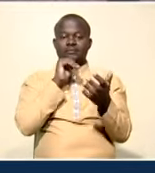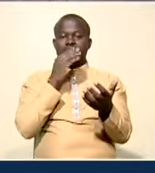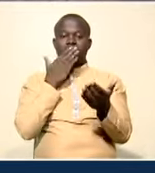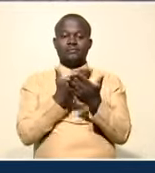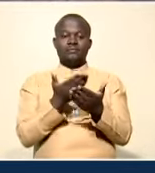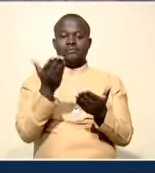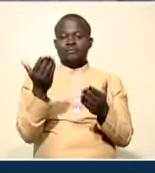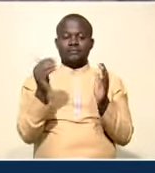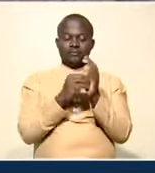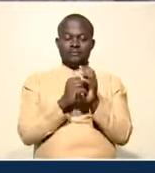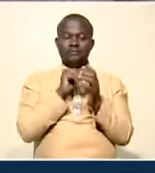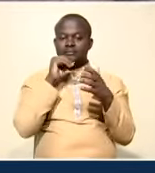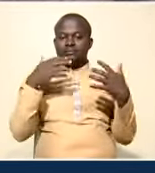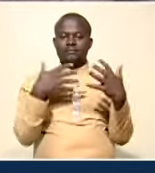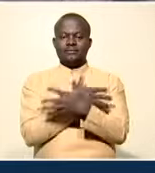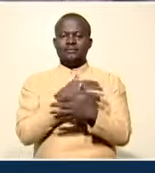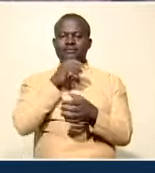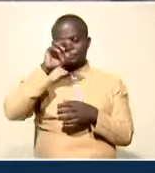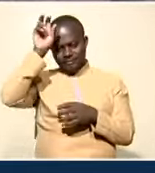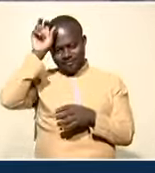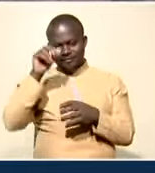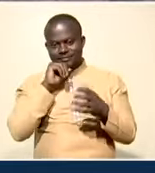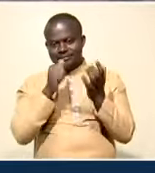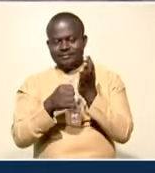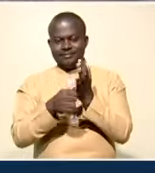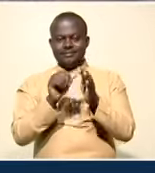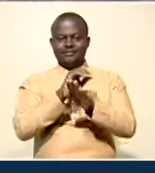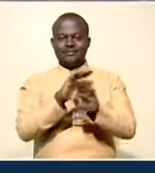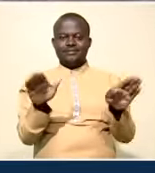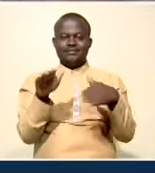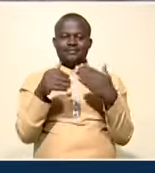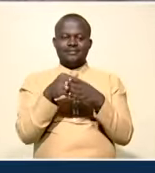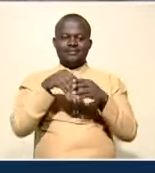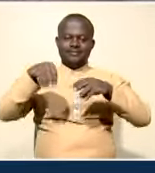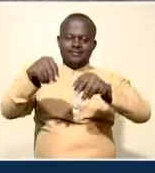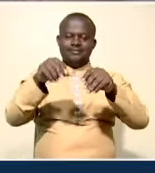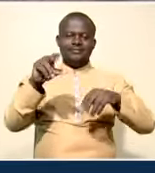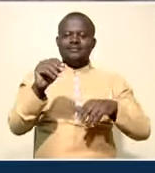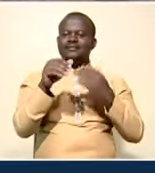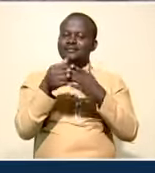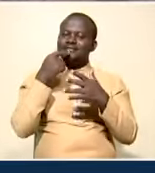cyiza ariko ntibagira ubwoba na shetani yavutse na bintu by'amarozi na no ibyo nago bihari